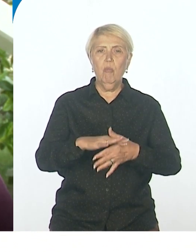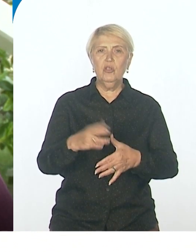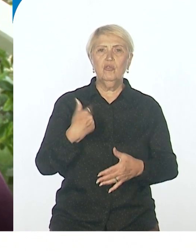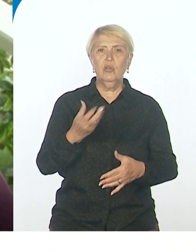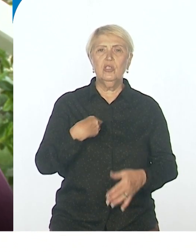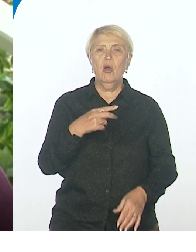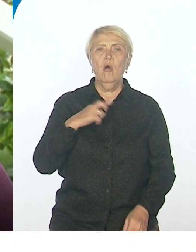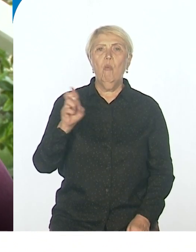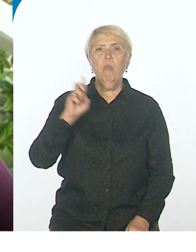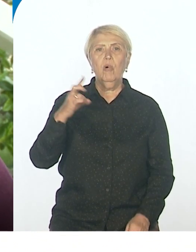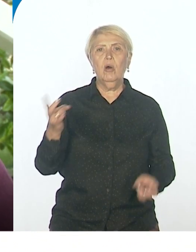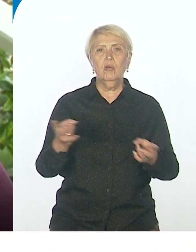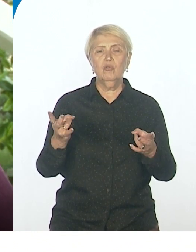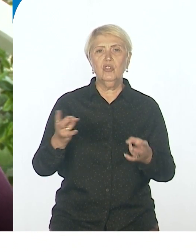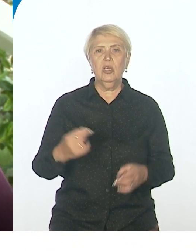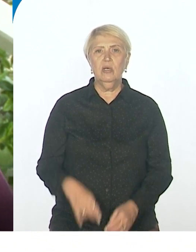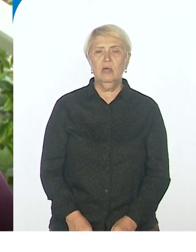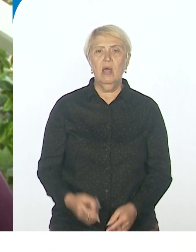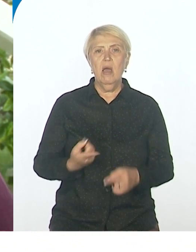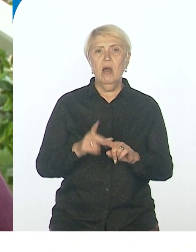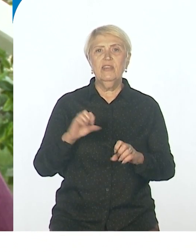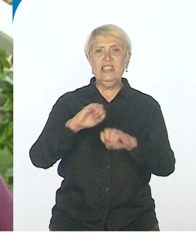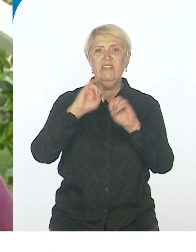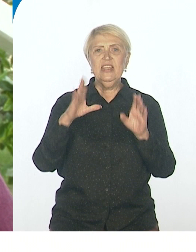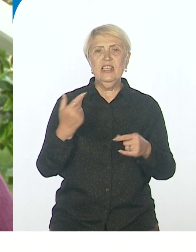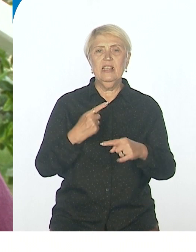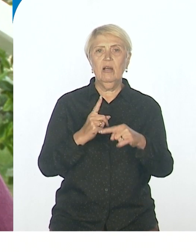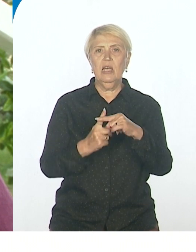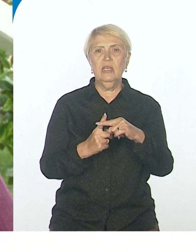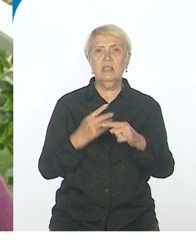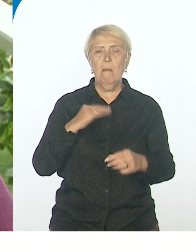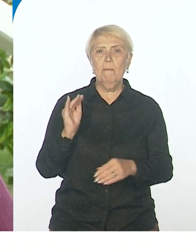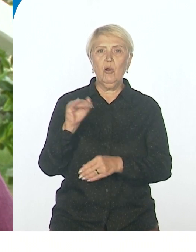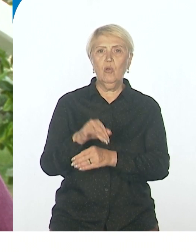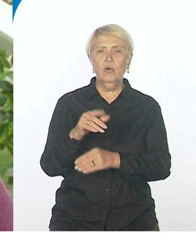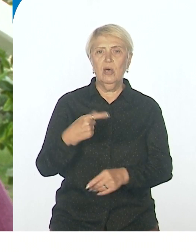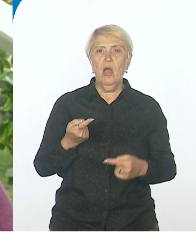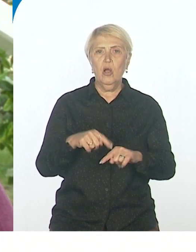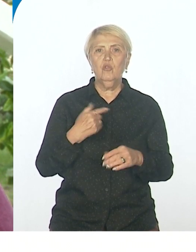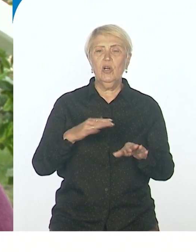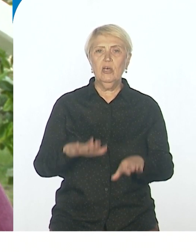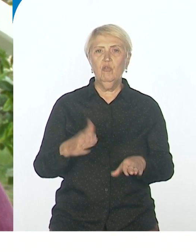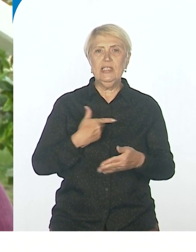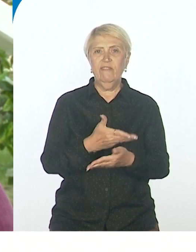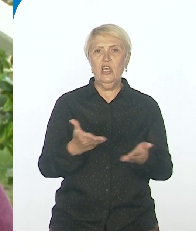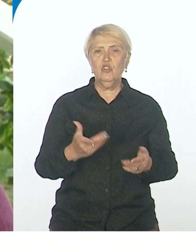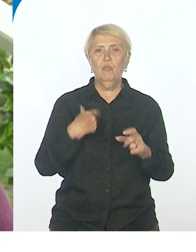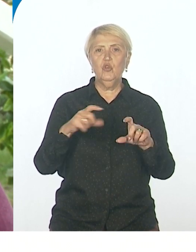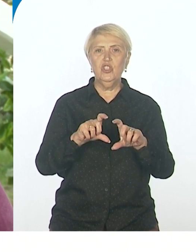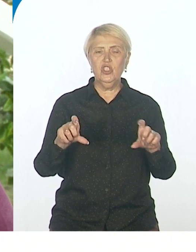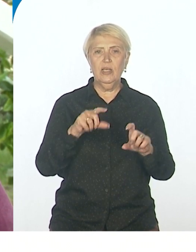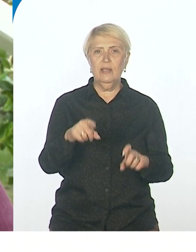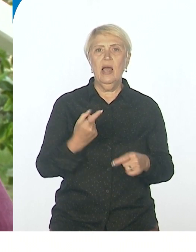поэтому поклонный крест – это святыня, да, которая находится на территории нашего учреждения. Я так думаю, что